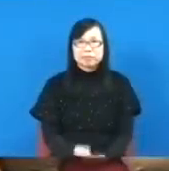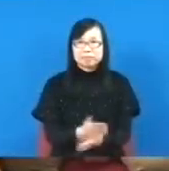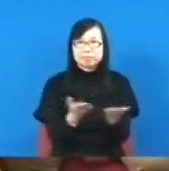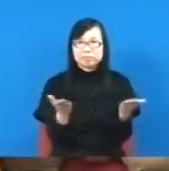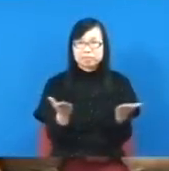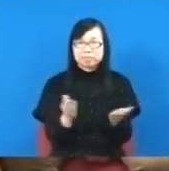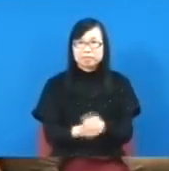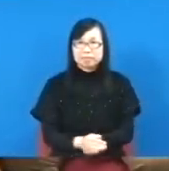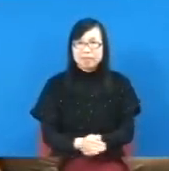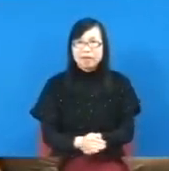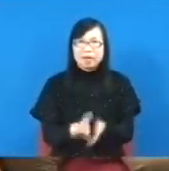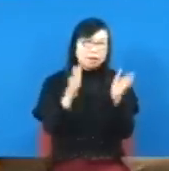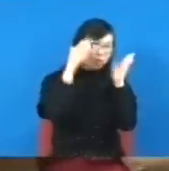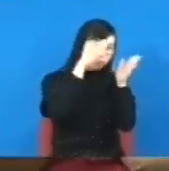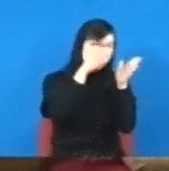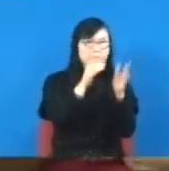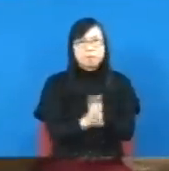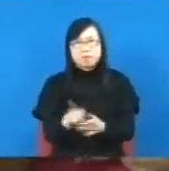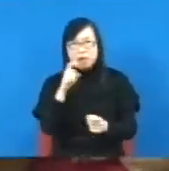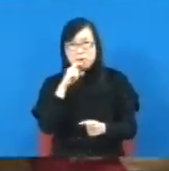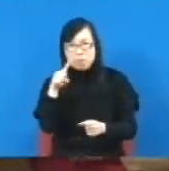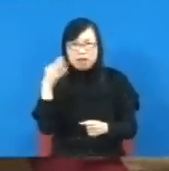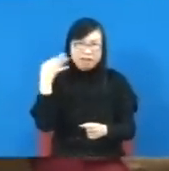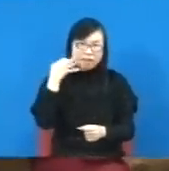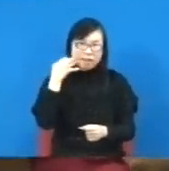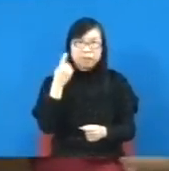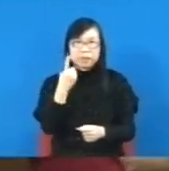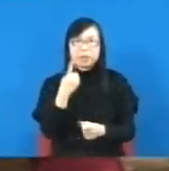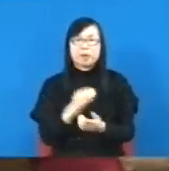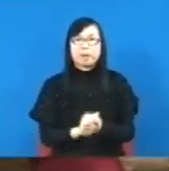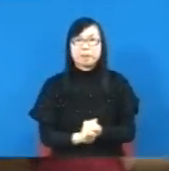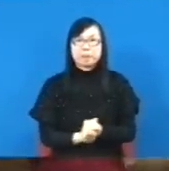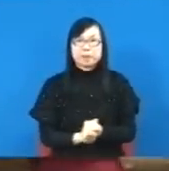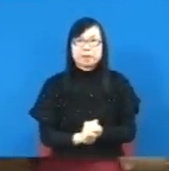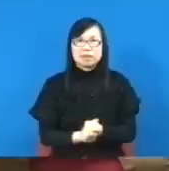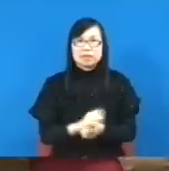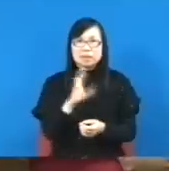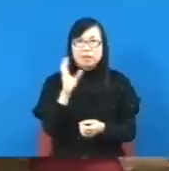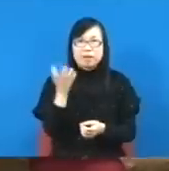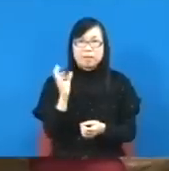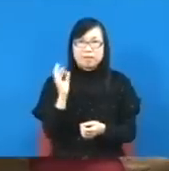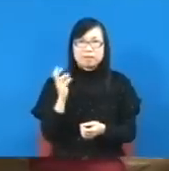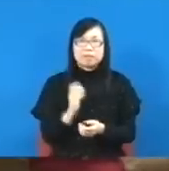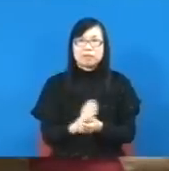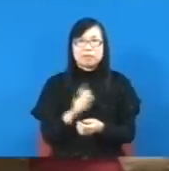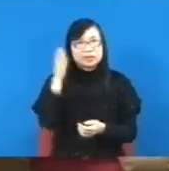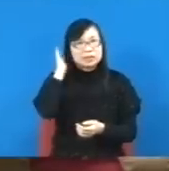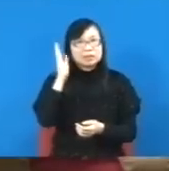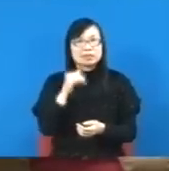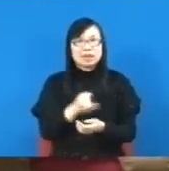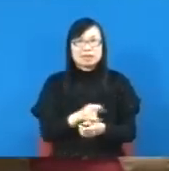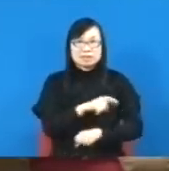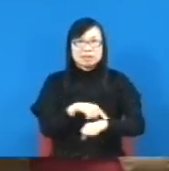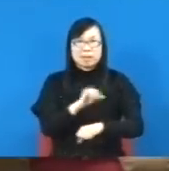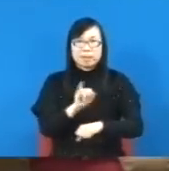好嗱，向左望咧，今晚有一位嘉宾，因为黄生就唔得闲啦，系咪？咁呢位嘉宾嚟牙尔